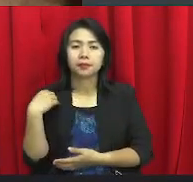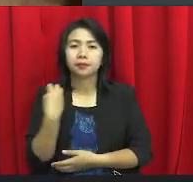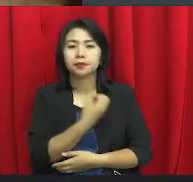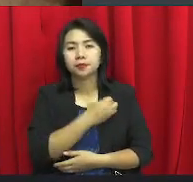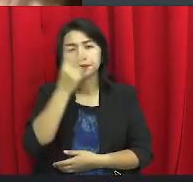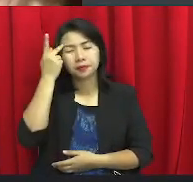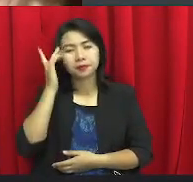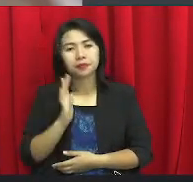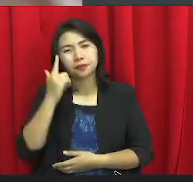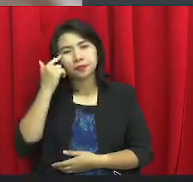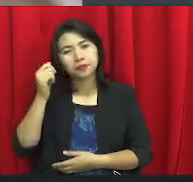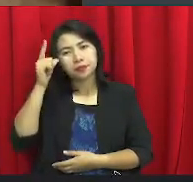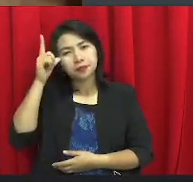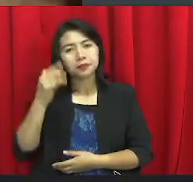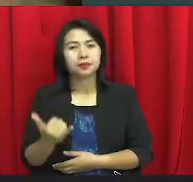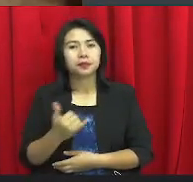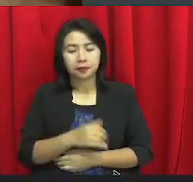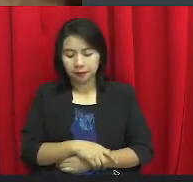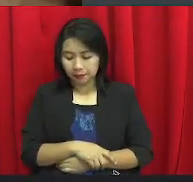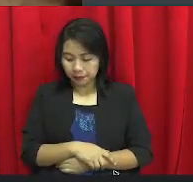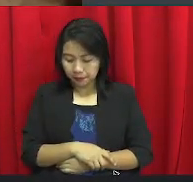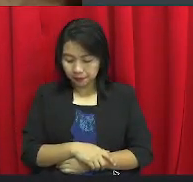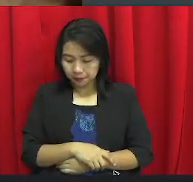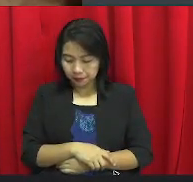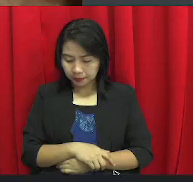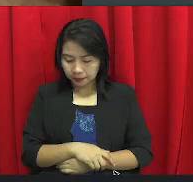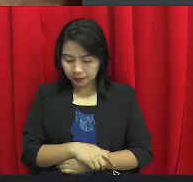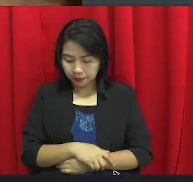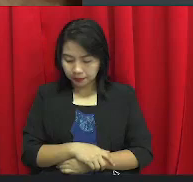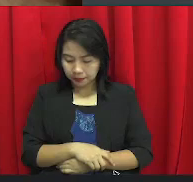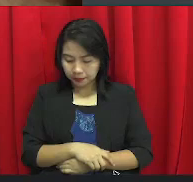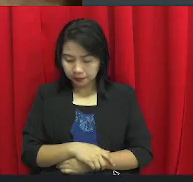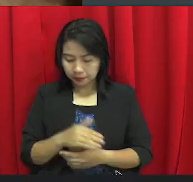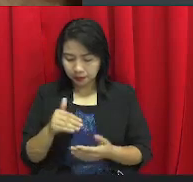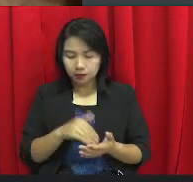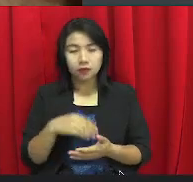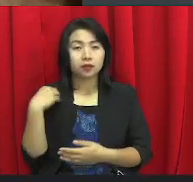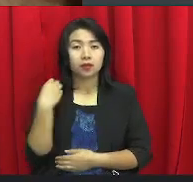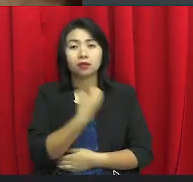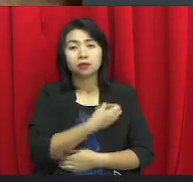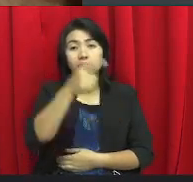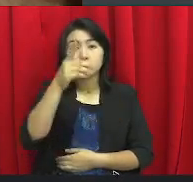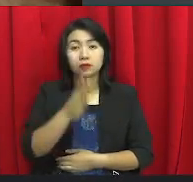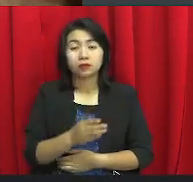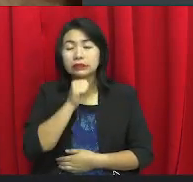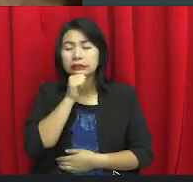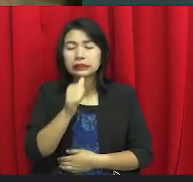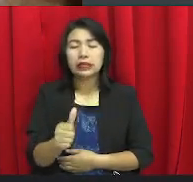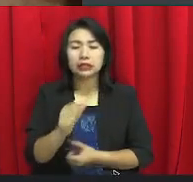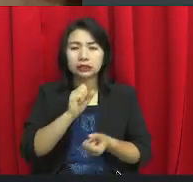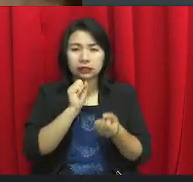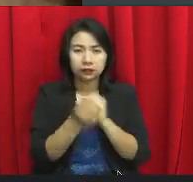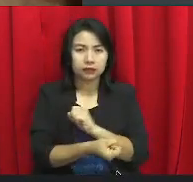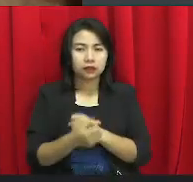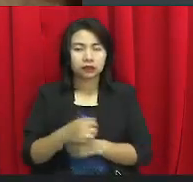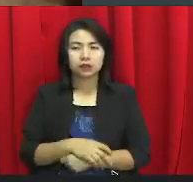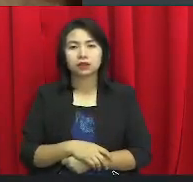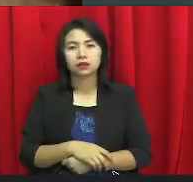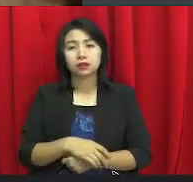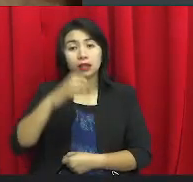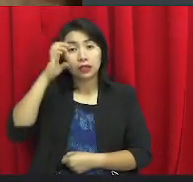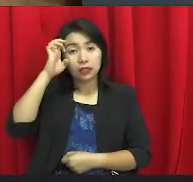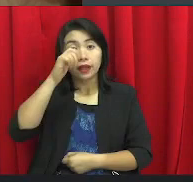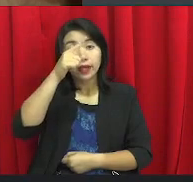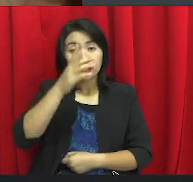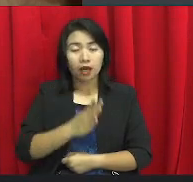kaya makikita po natin mga kapatid, yung ating Diyos di nagbabago eh. Yung pagiging omniscience